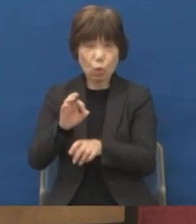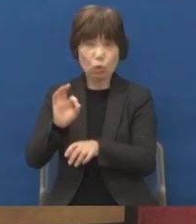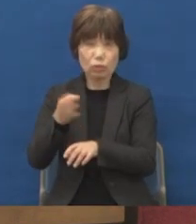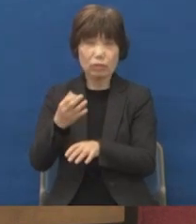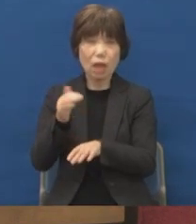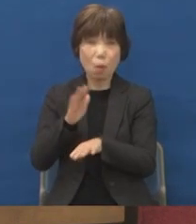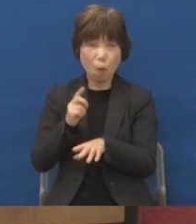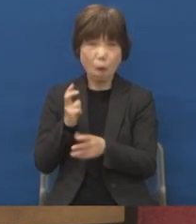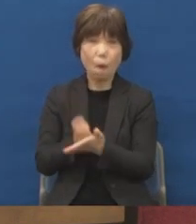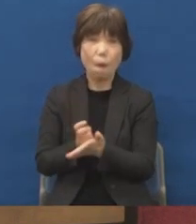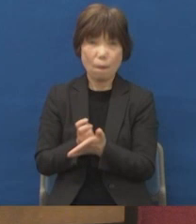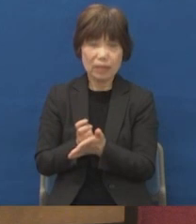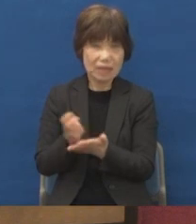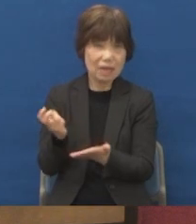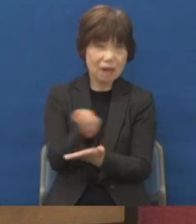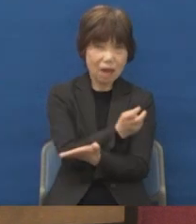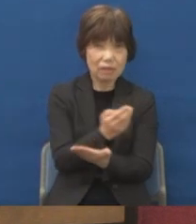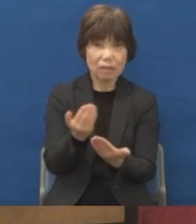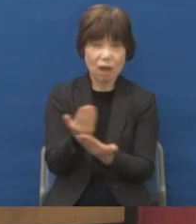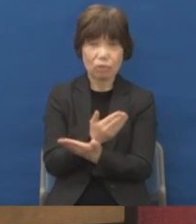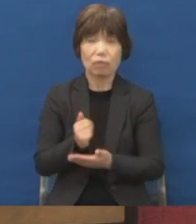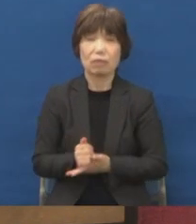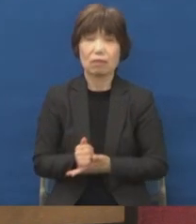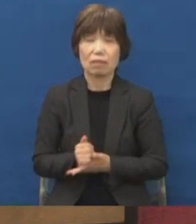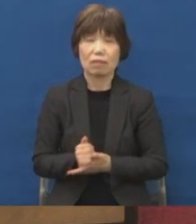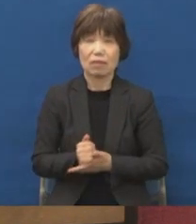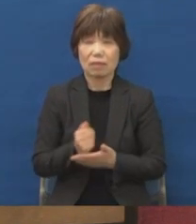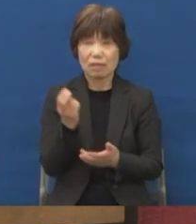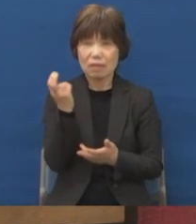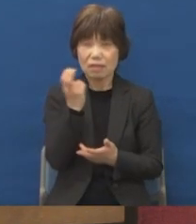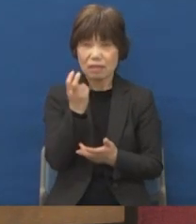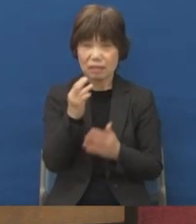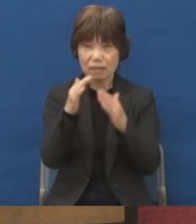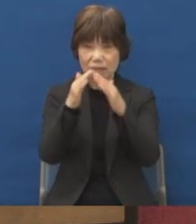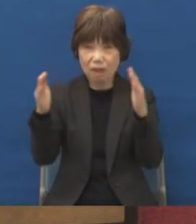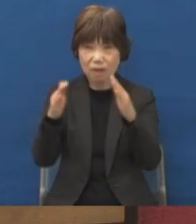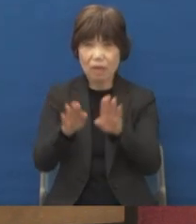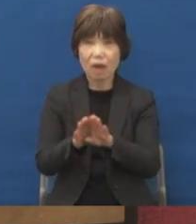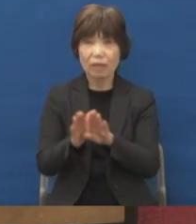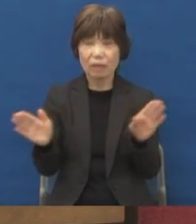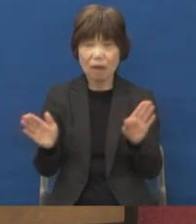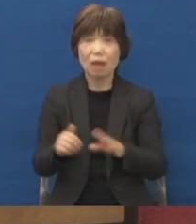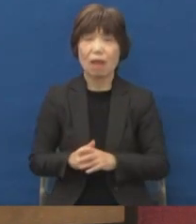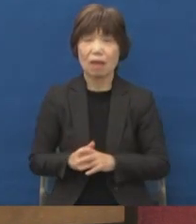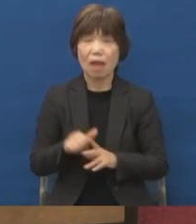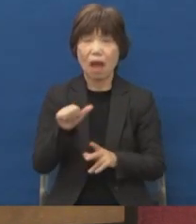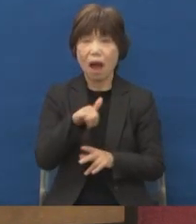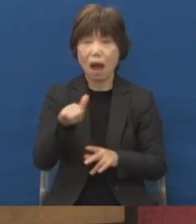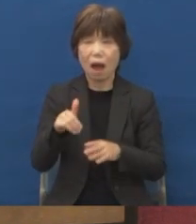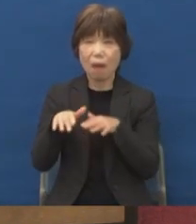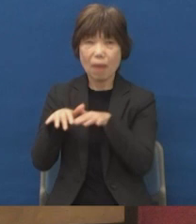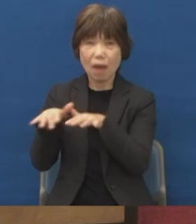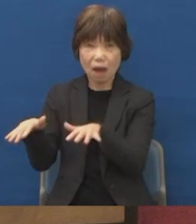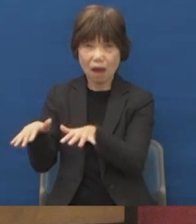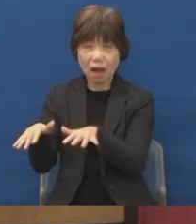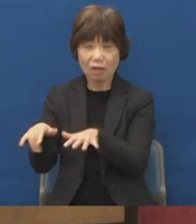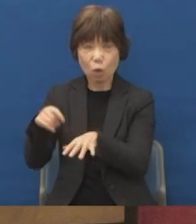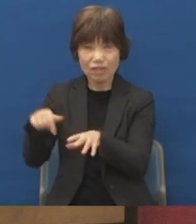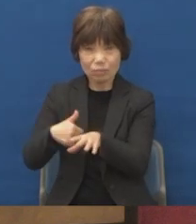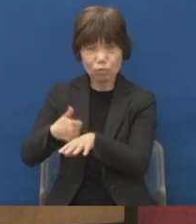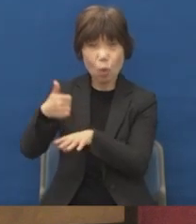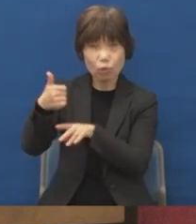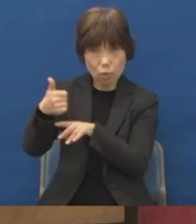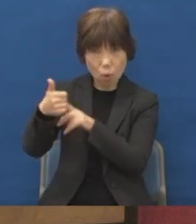で政治倫理審査会が開かれ、安倍派の清和政策研究会事務総長を務め